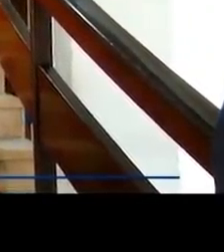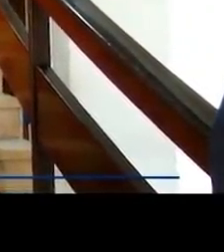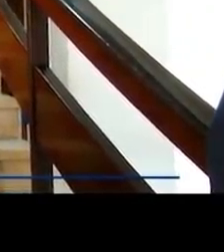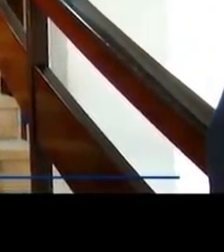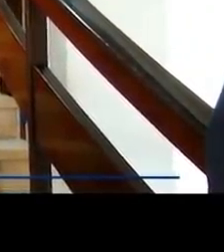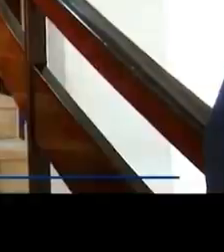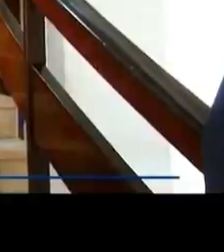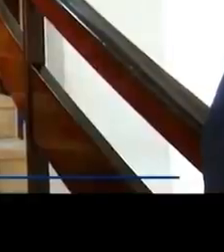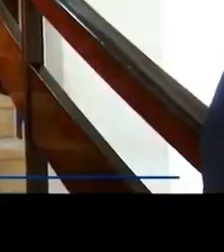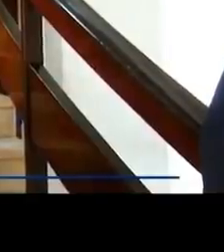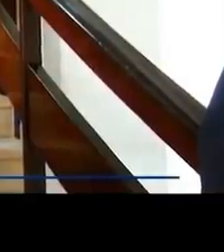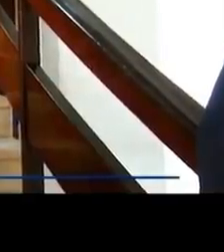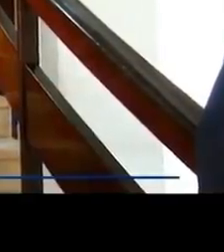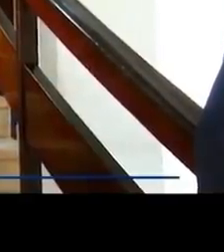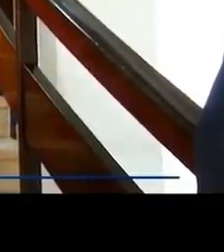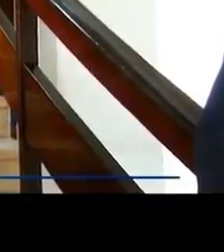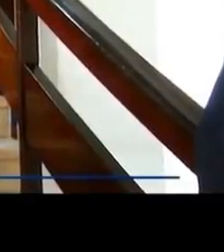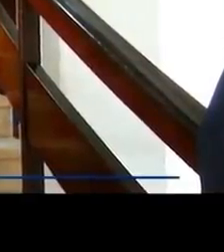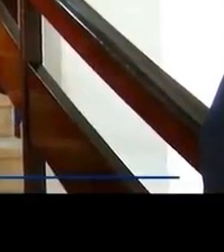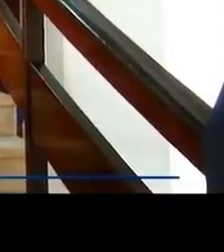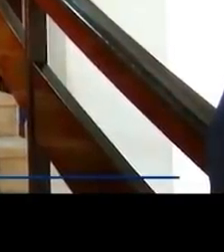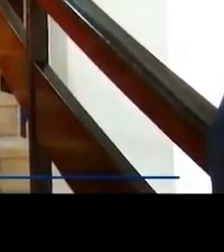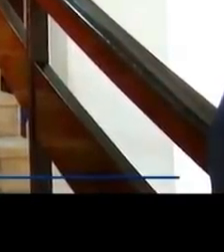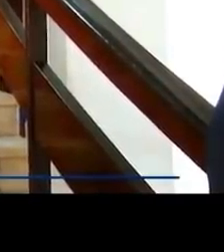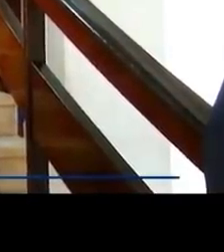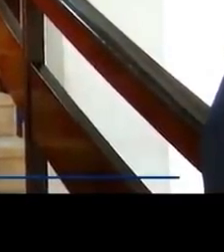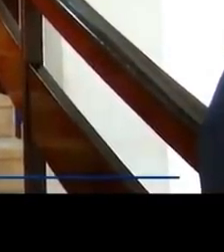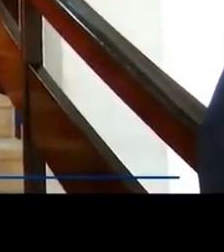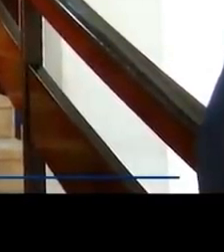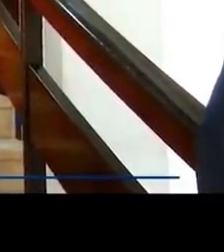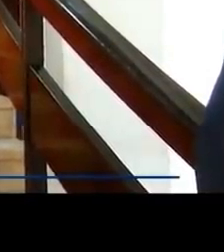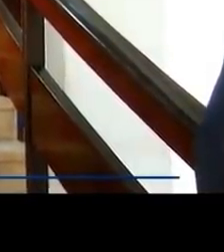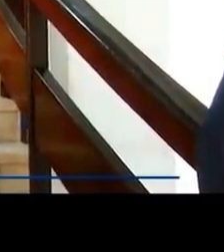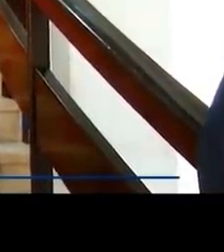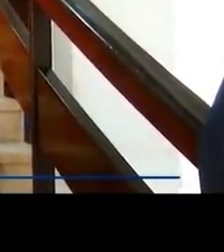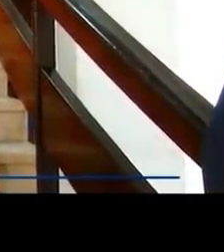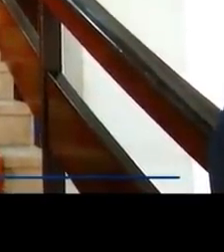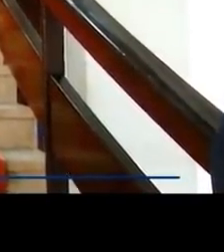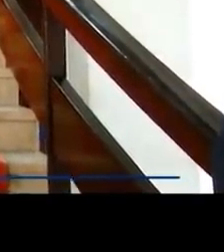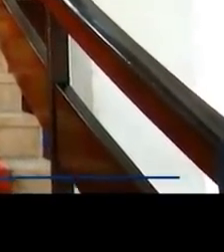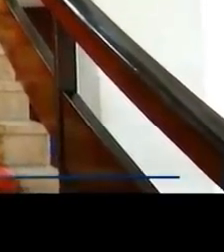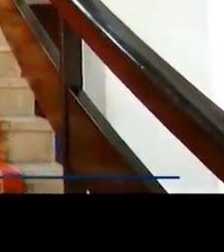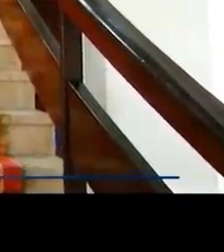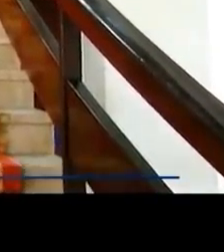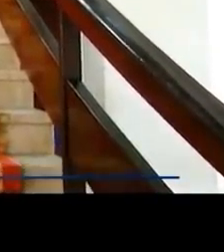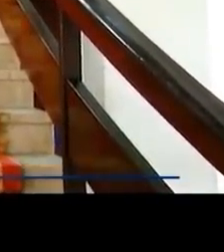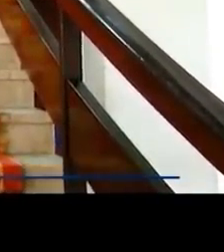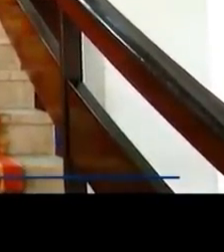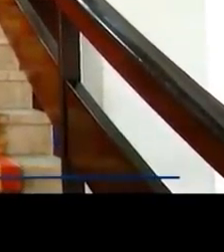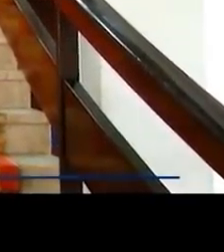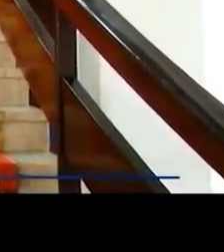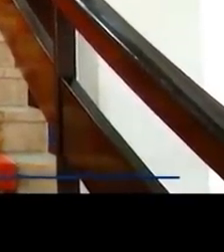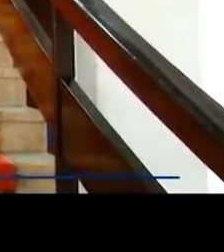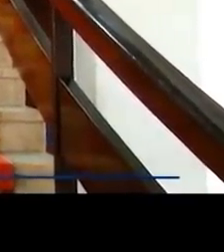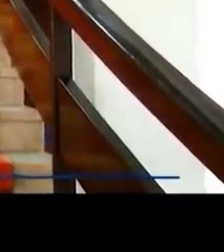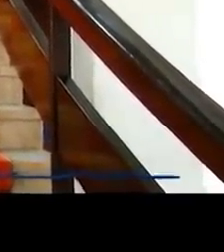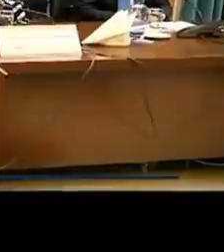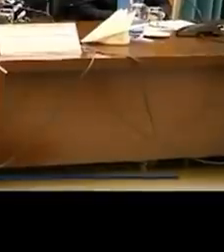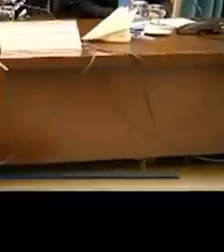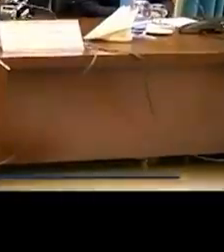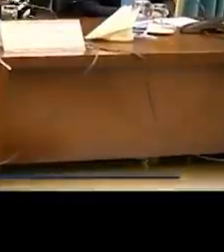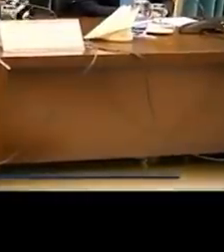des Grands Lacs. Et donc, nous avons bien retenu les analyses du